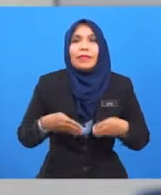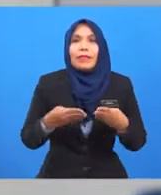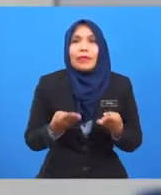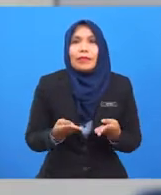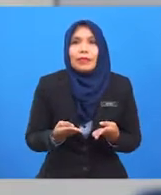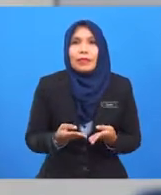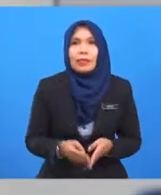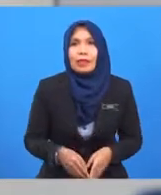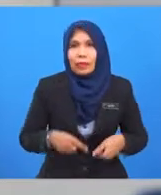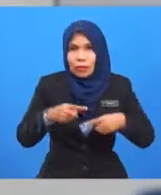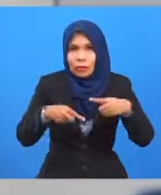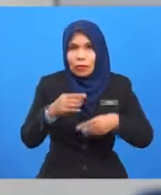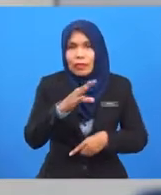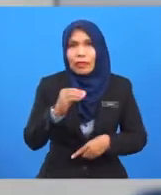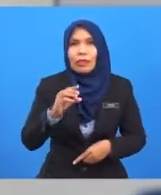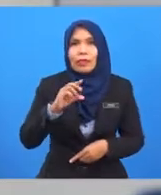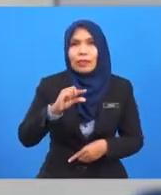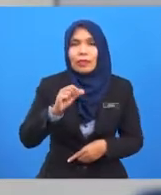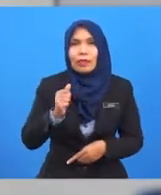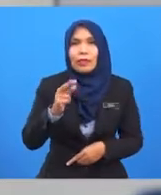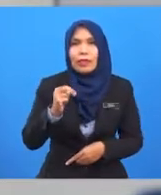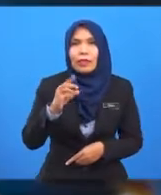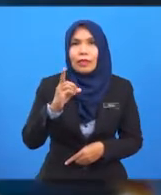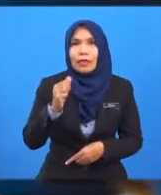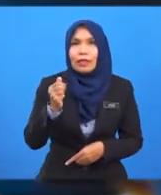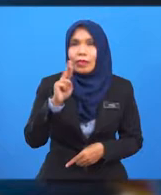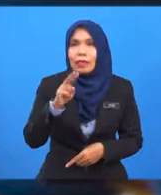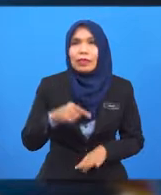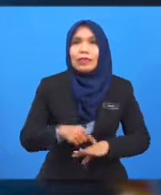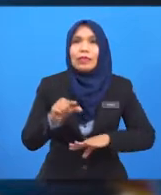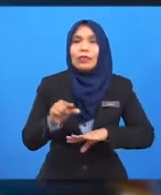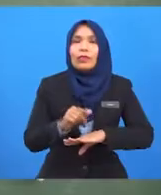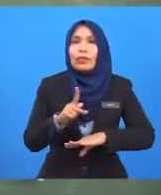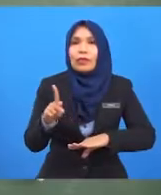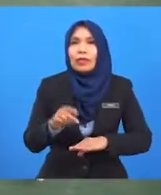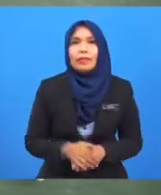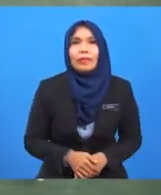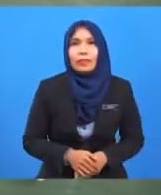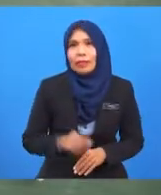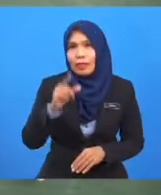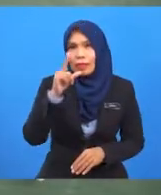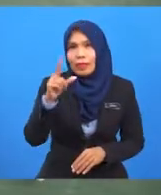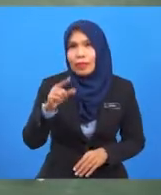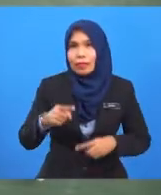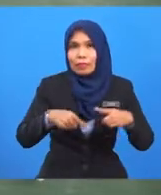Bagaimanakah roda dan gandar digunakan? Lihat pada tayar yang sedang